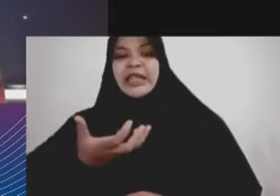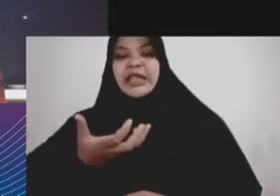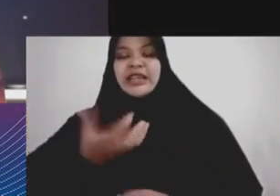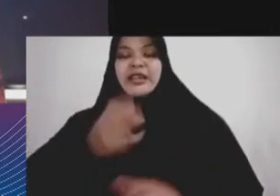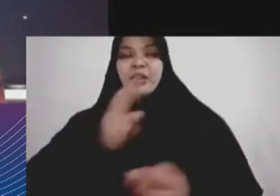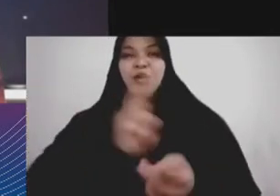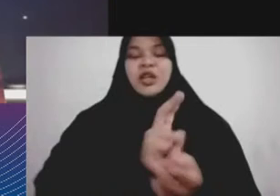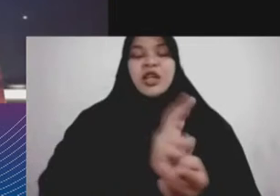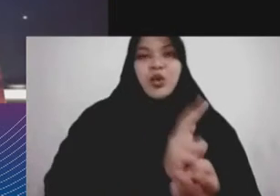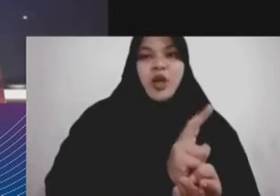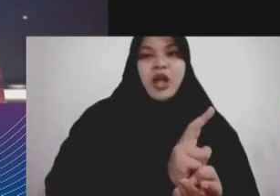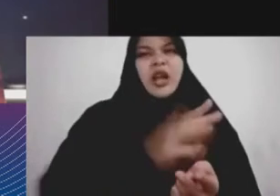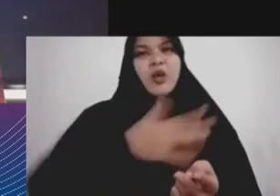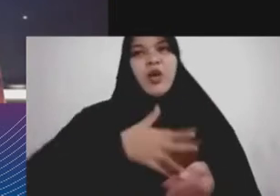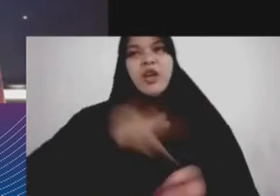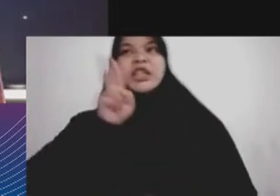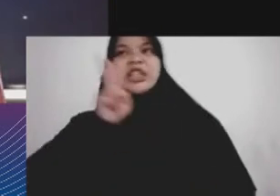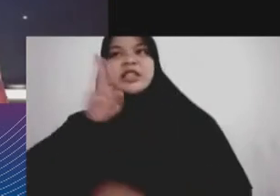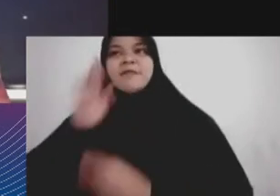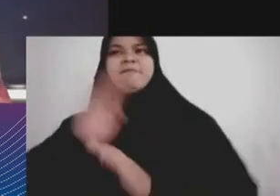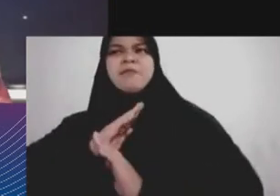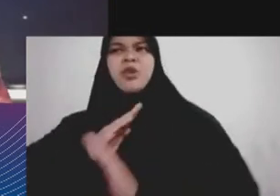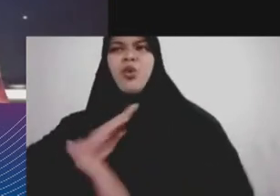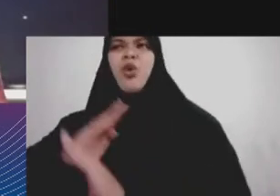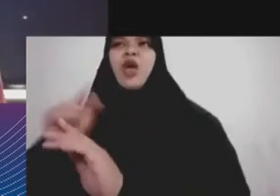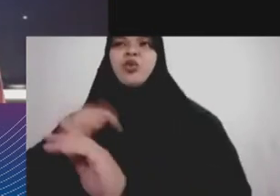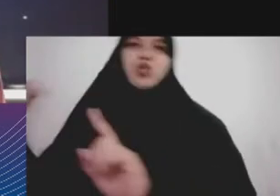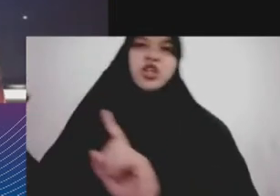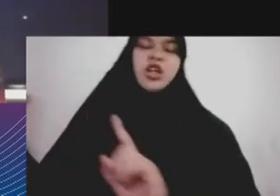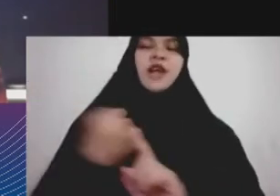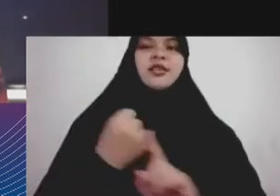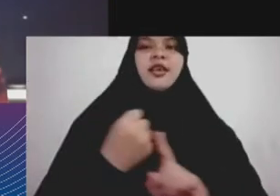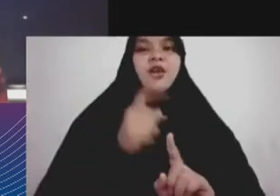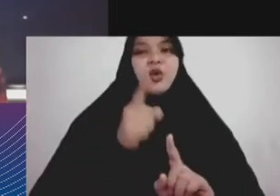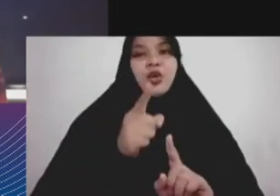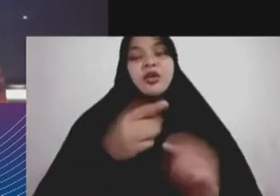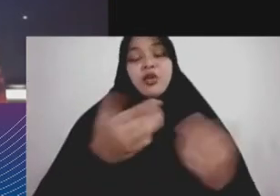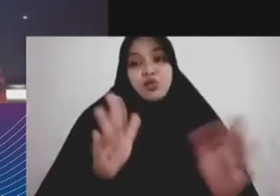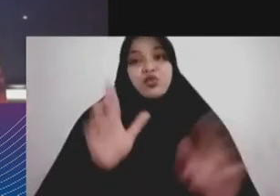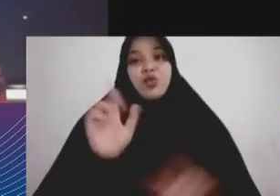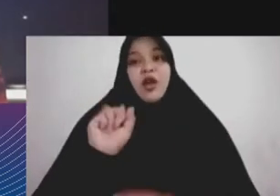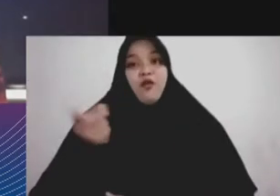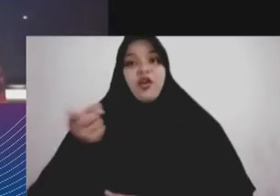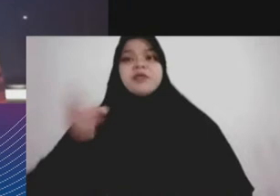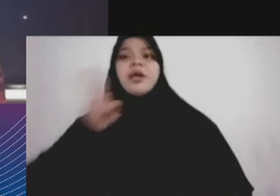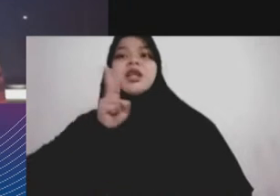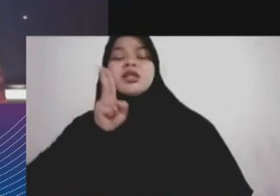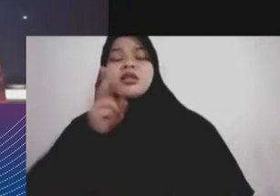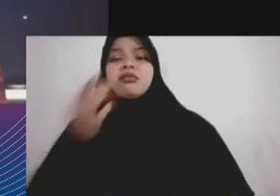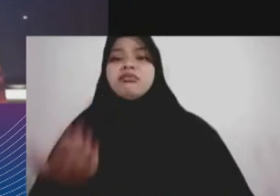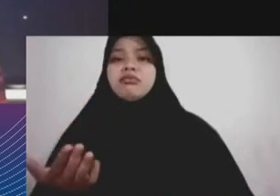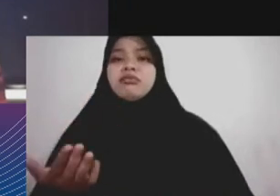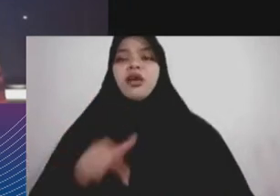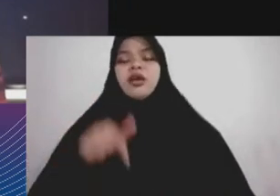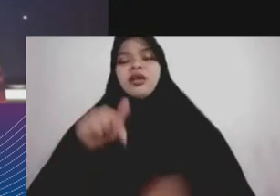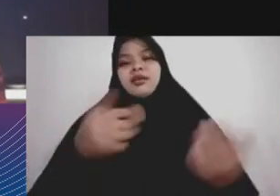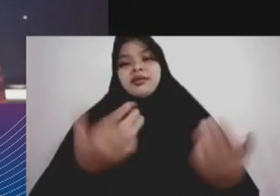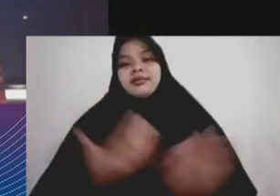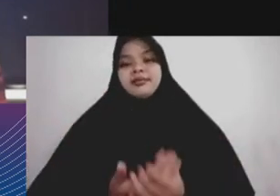dan kalau istri menolak dan melakukan kekerasan itu sudah kewajibannya. Nah, hal-hal kayak gini yang kadang